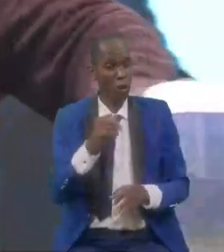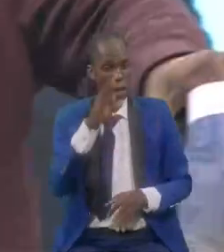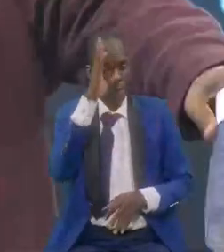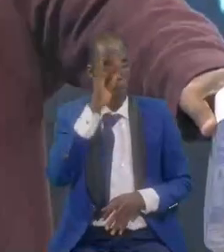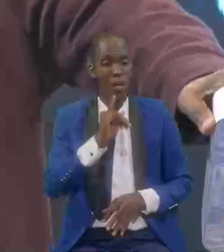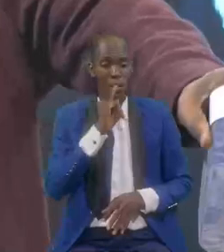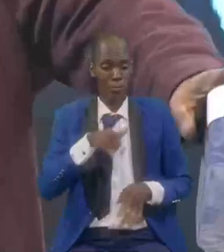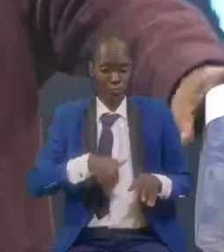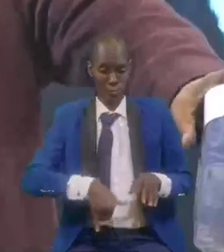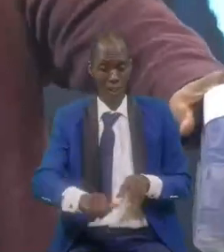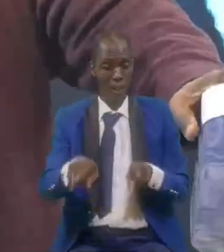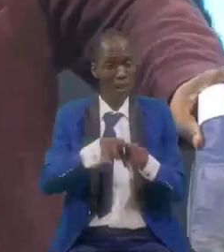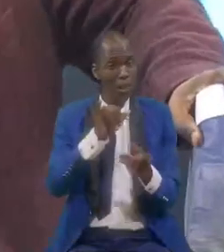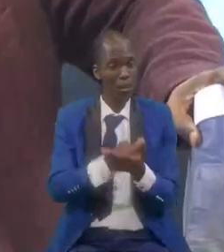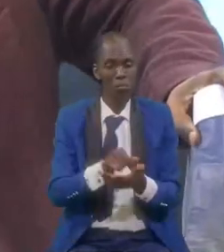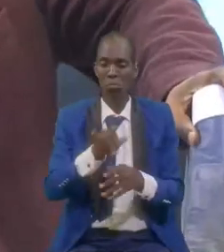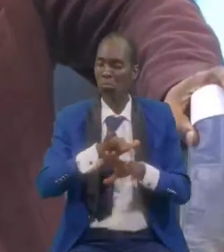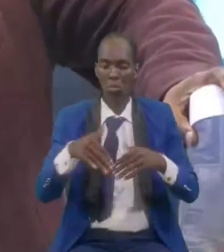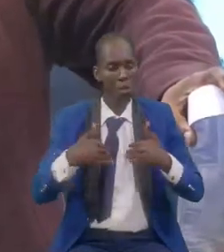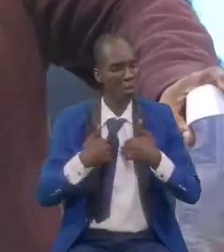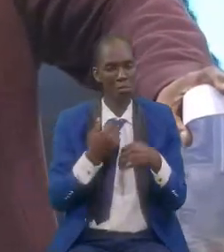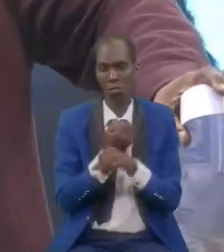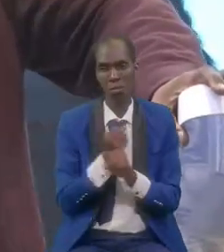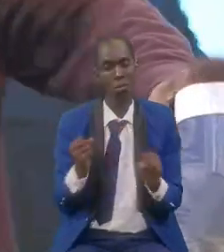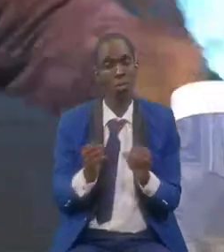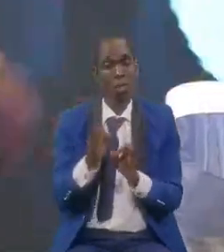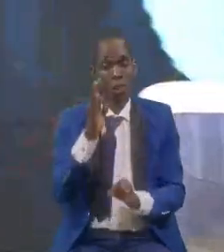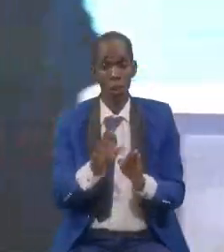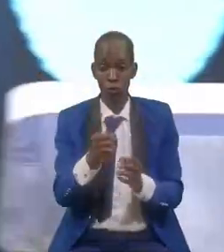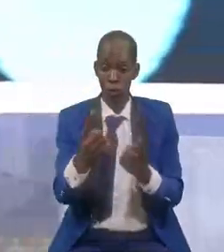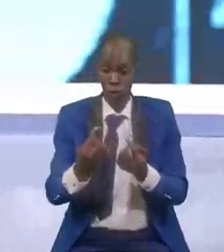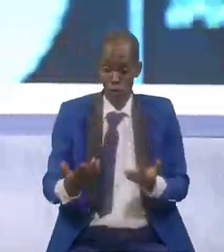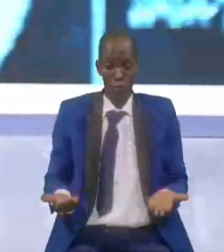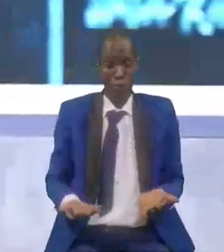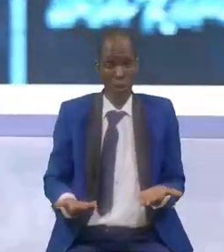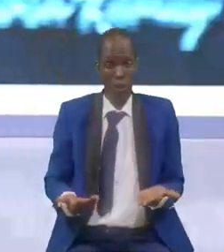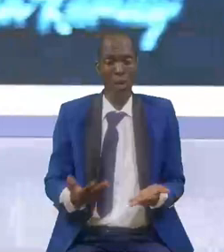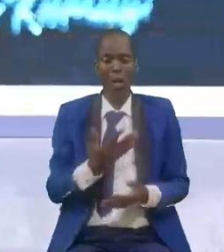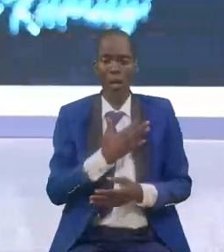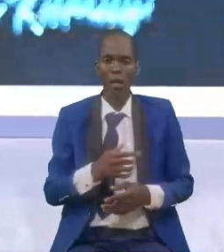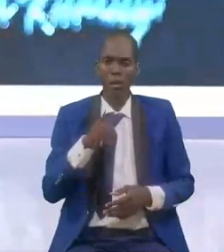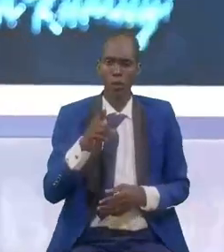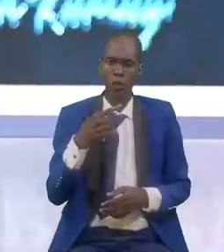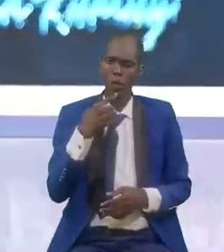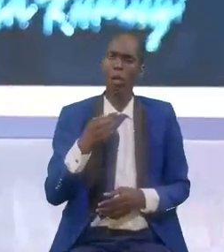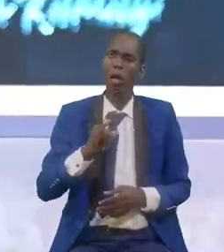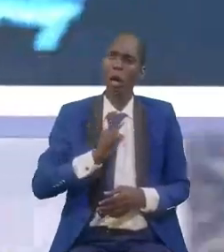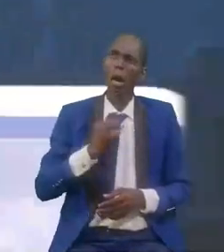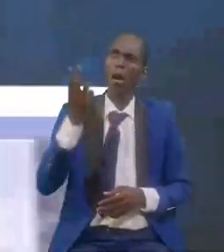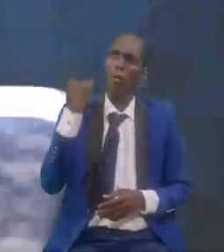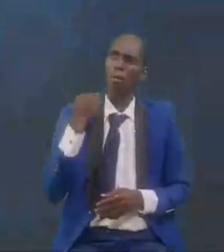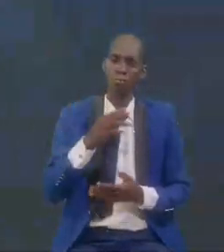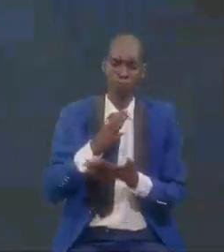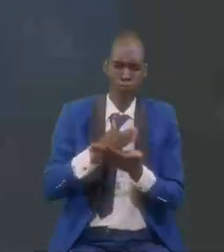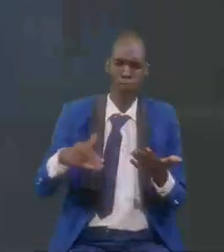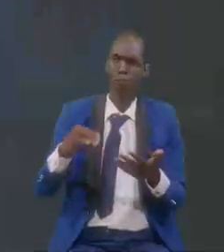était toujours comme ça, il n'y aurait pas de salut. Si tu viens ici, et tu dis, oh, j'étais à JCK. Tu